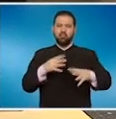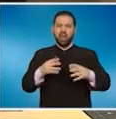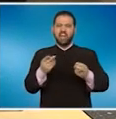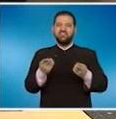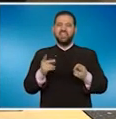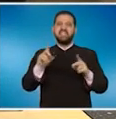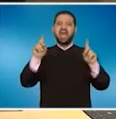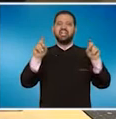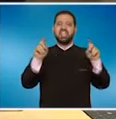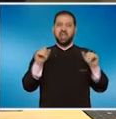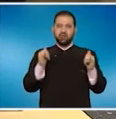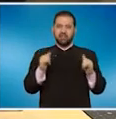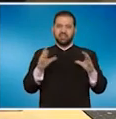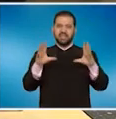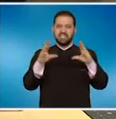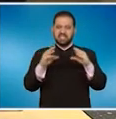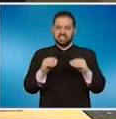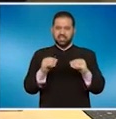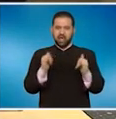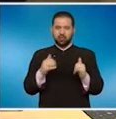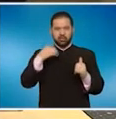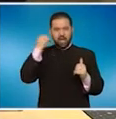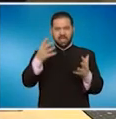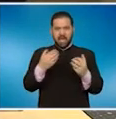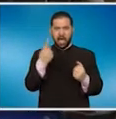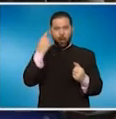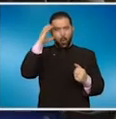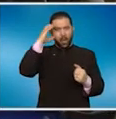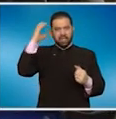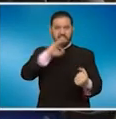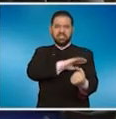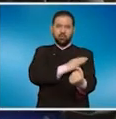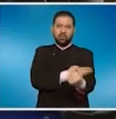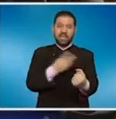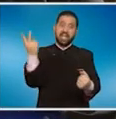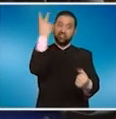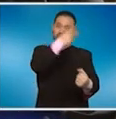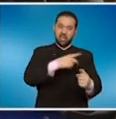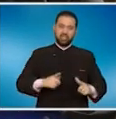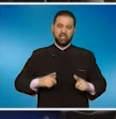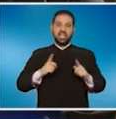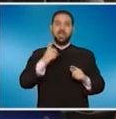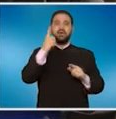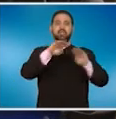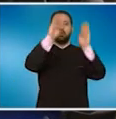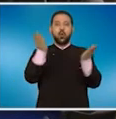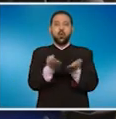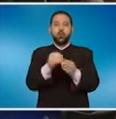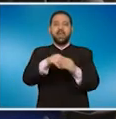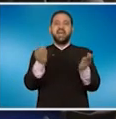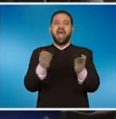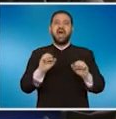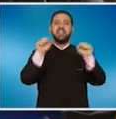diavol. Aceasta se stinge imediat când tu ai o credință din aceasta în care tu înțelegi că trăim într-o lume în care stăpân